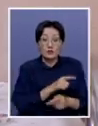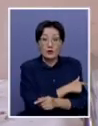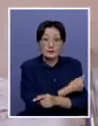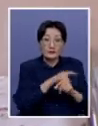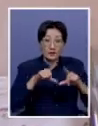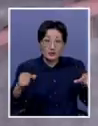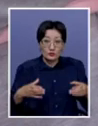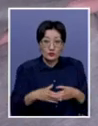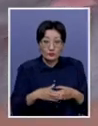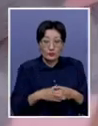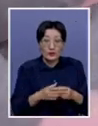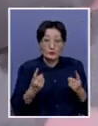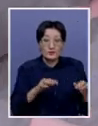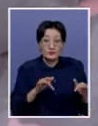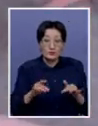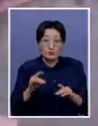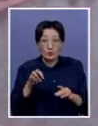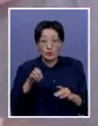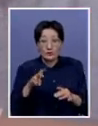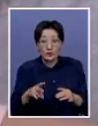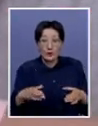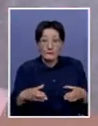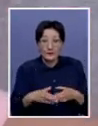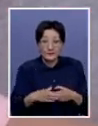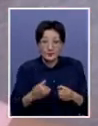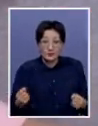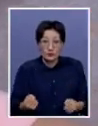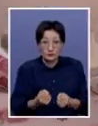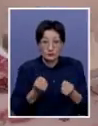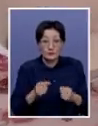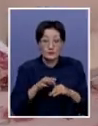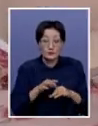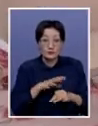ұжымы ұйымдастырған игі акция Нұр Отан партиясының қолдауымен өтті.